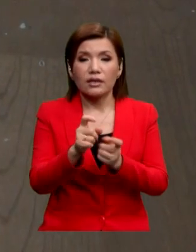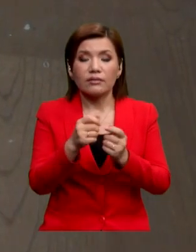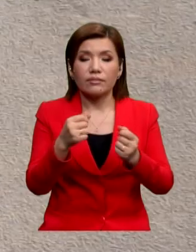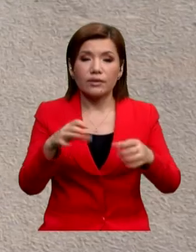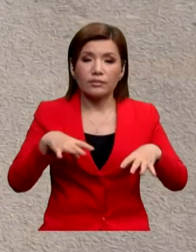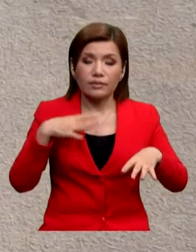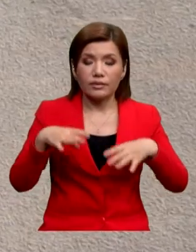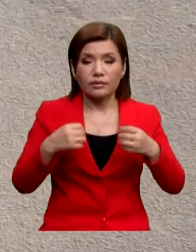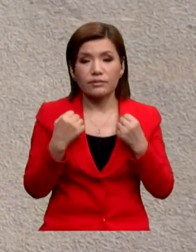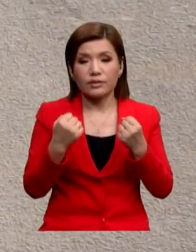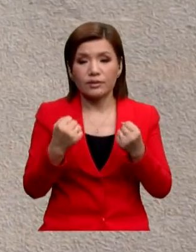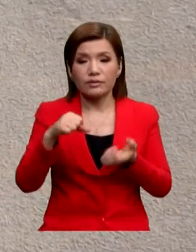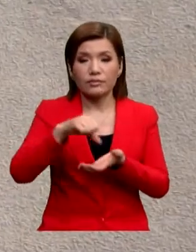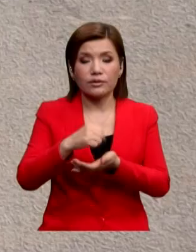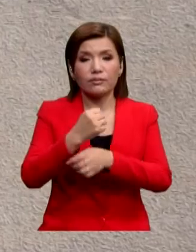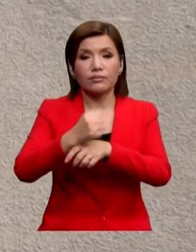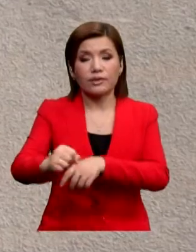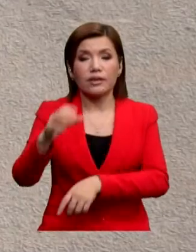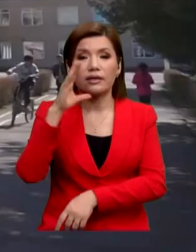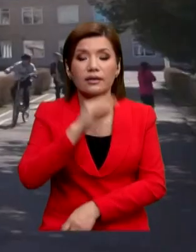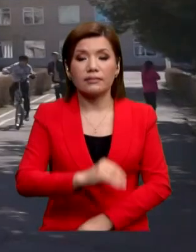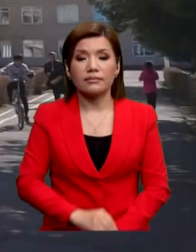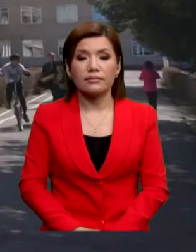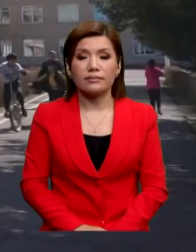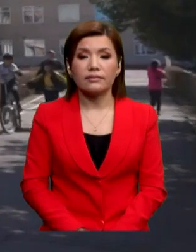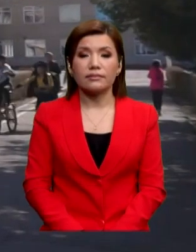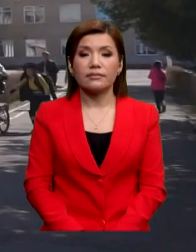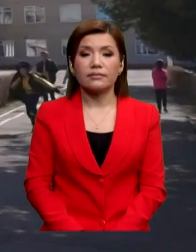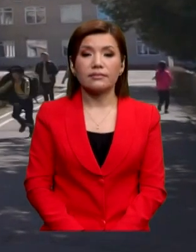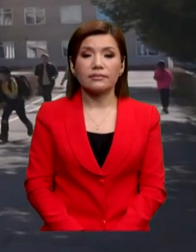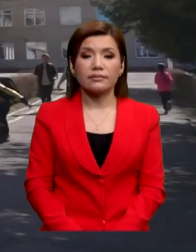топ жарған. Нұрлан Асқар, Жамбыл Отандабаев, Атамекен Бизнес, Жамбыл облысынан.